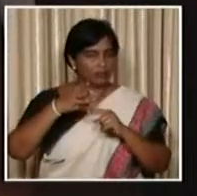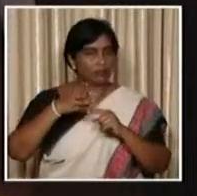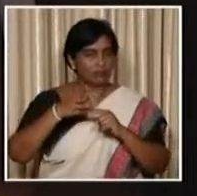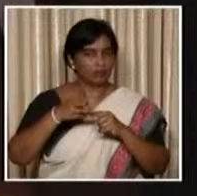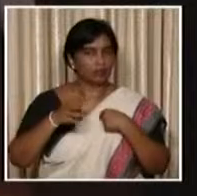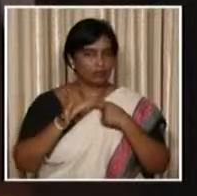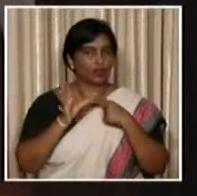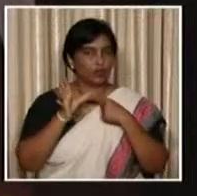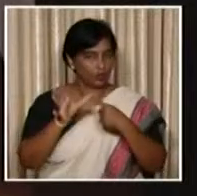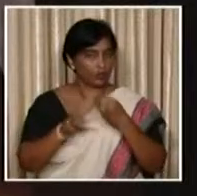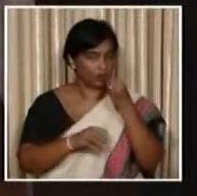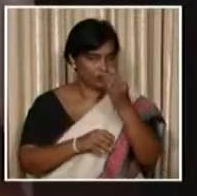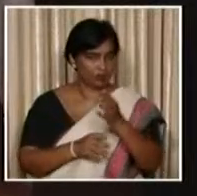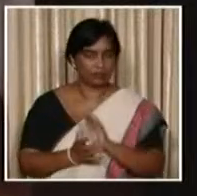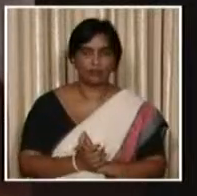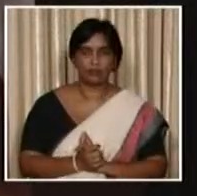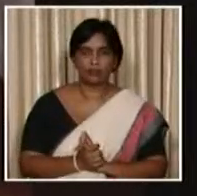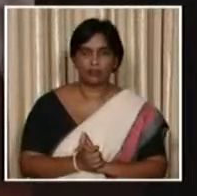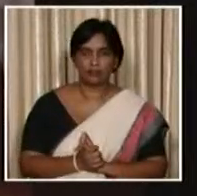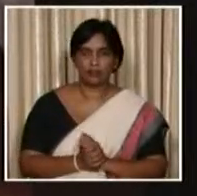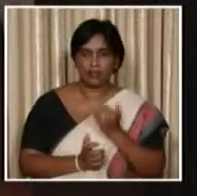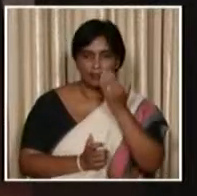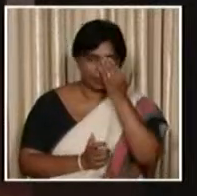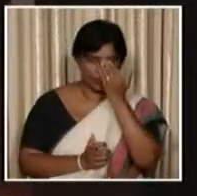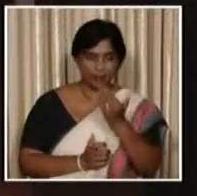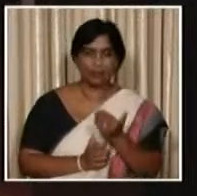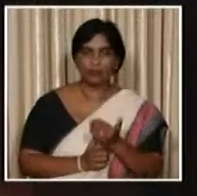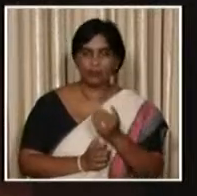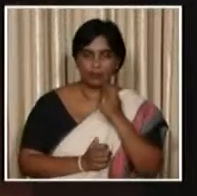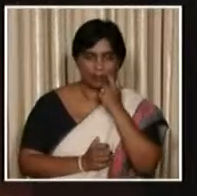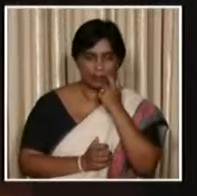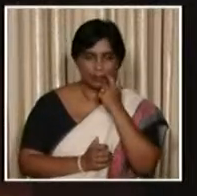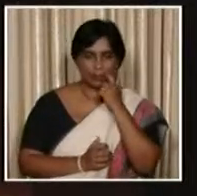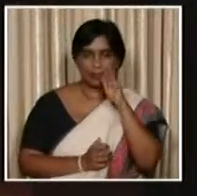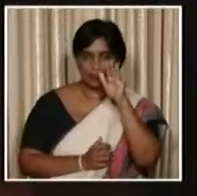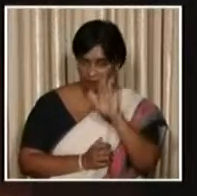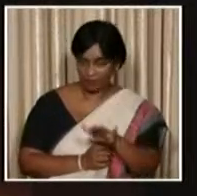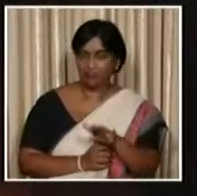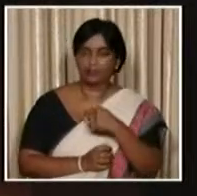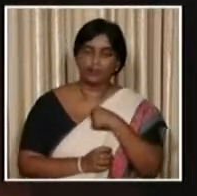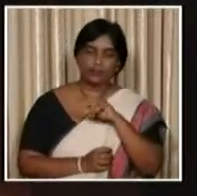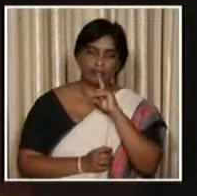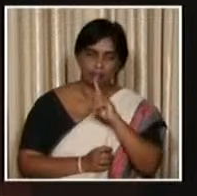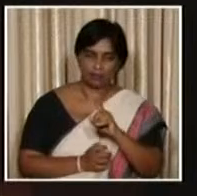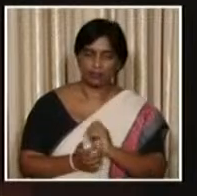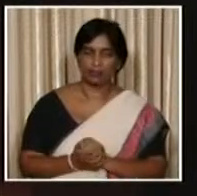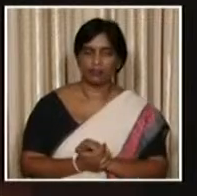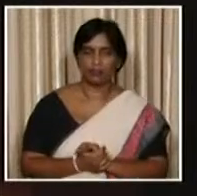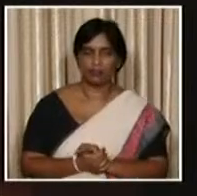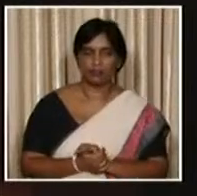මං එකින් එකට ඔබතුමාට උත්තර දෙන්නම්. කරුණාකරලා ඔබතුමා රැඳී සිටින්නේ කියලා මම ඉල්ලීමක්